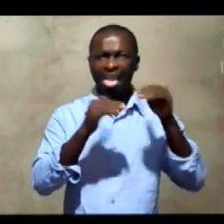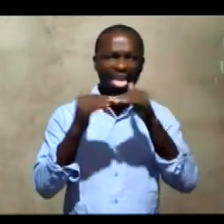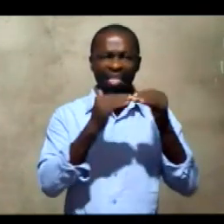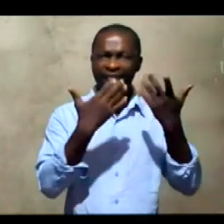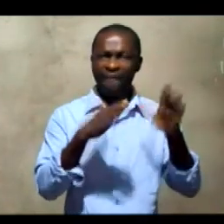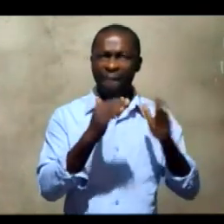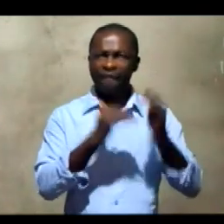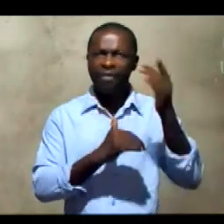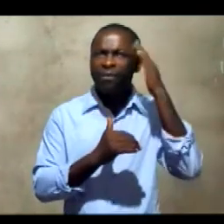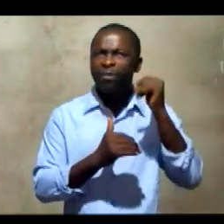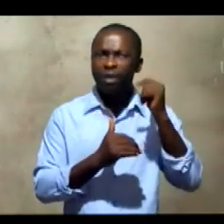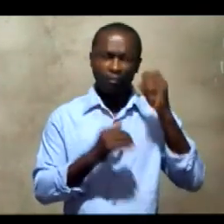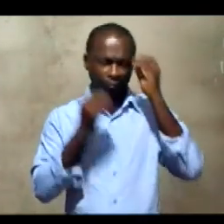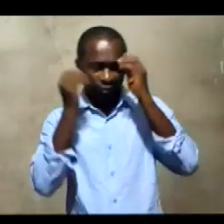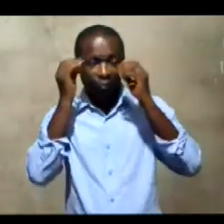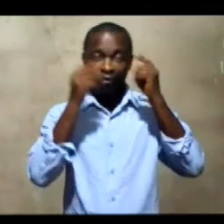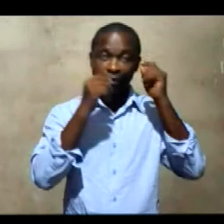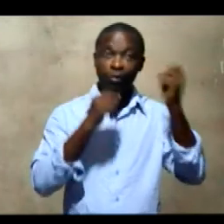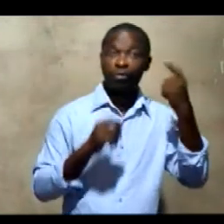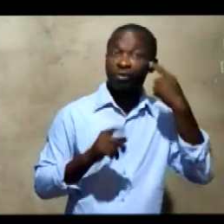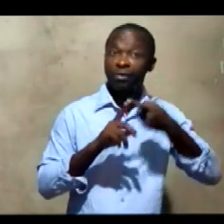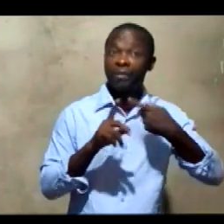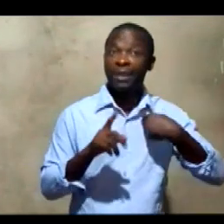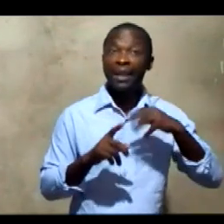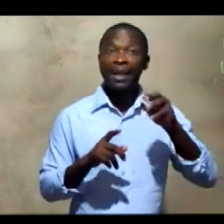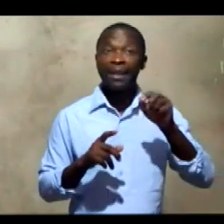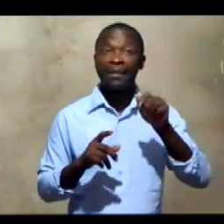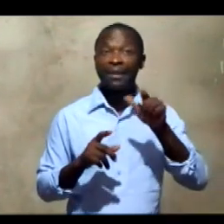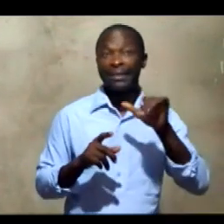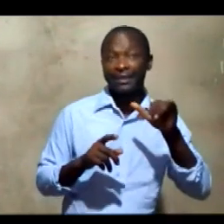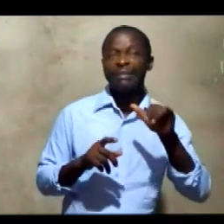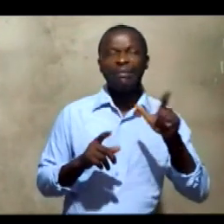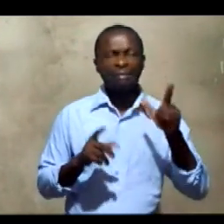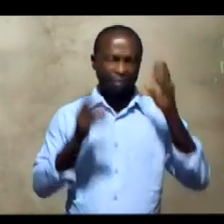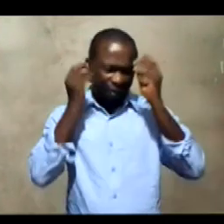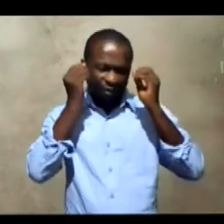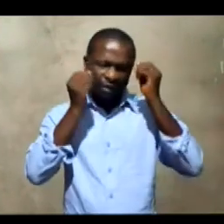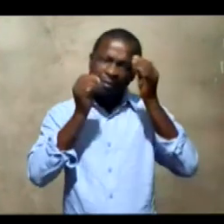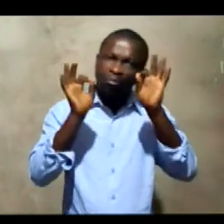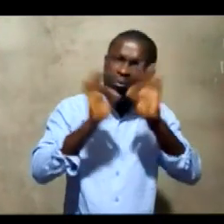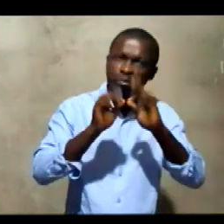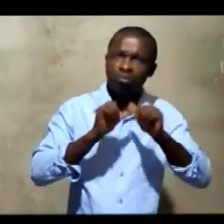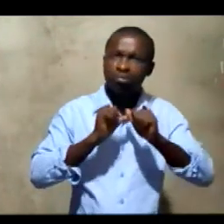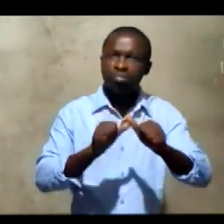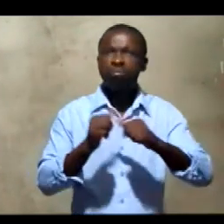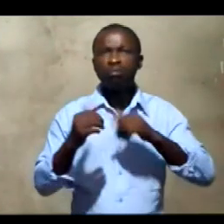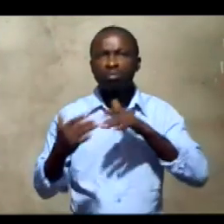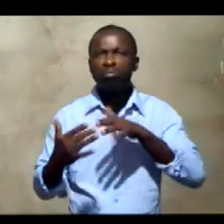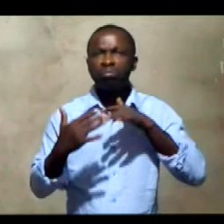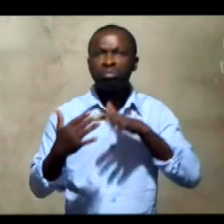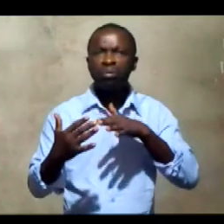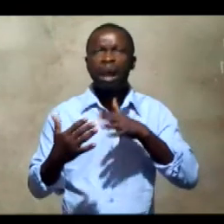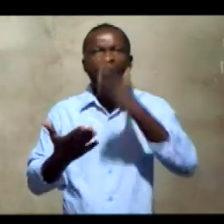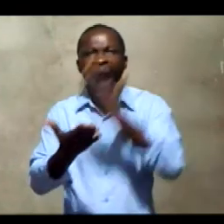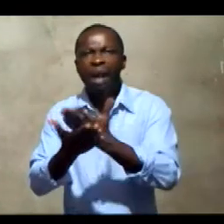CSA. Le gouvernement malien, tout en saluant cette initiative, s'est dit disposé à renouer le fil du dialogue avec les groupes armés signataires.